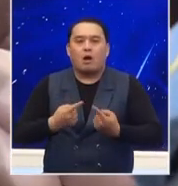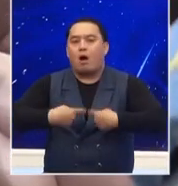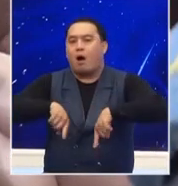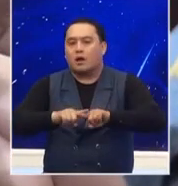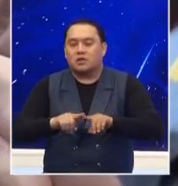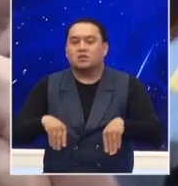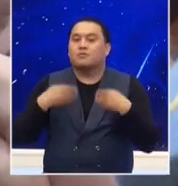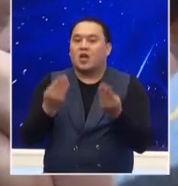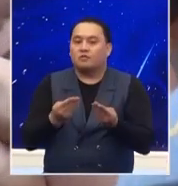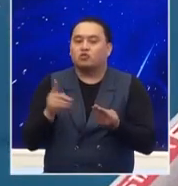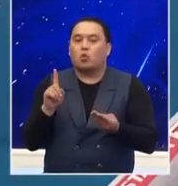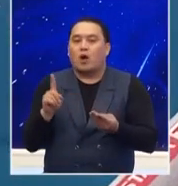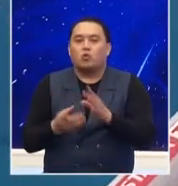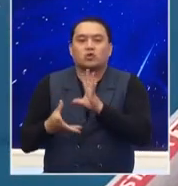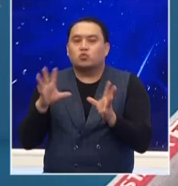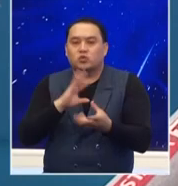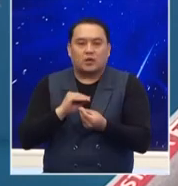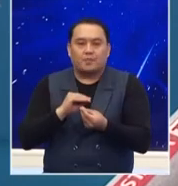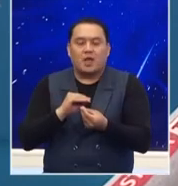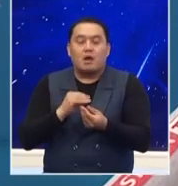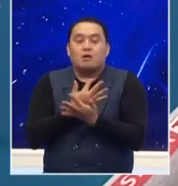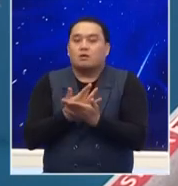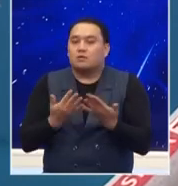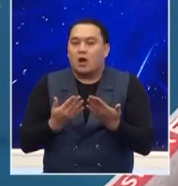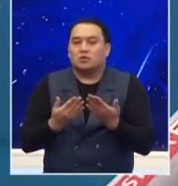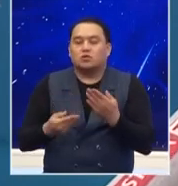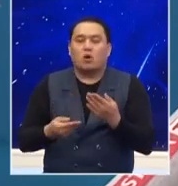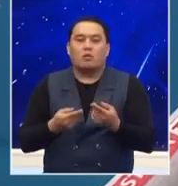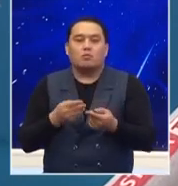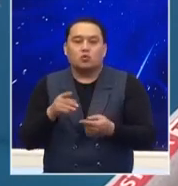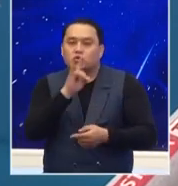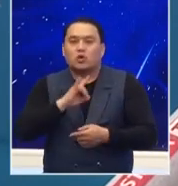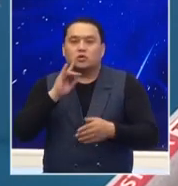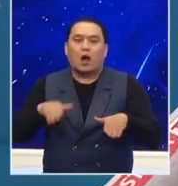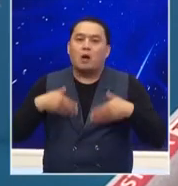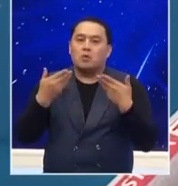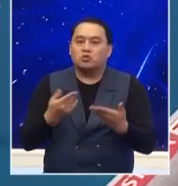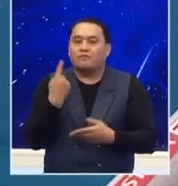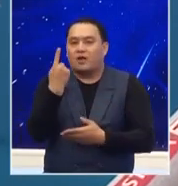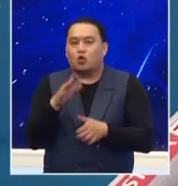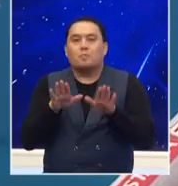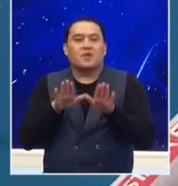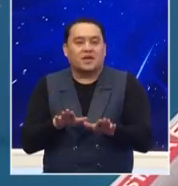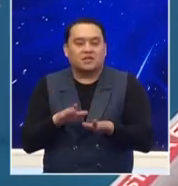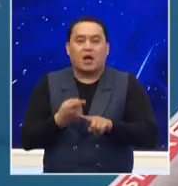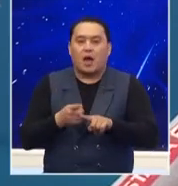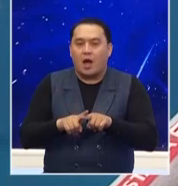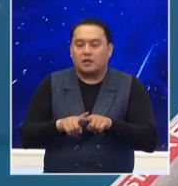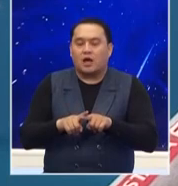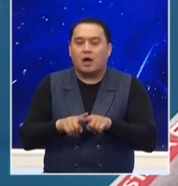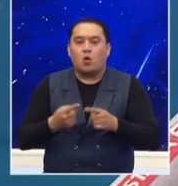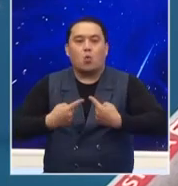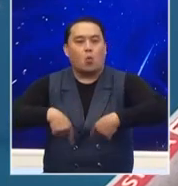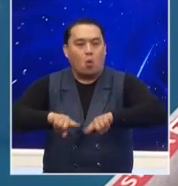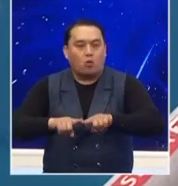Это остановит в какой-то части по-своему бюрократию. Женщины будут обращаться только в один орган, и этот орган